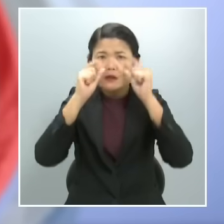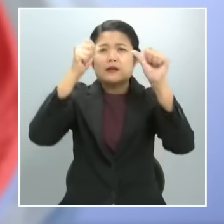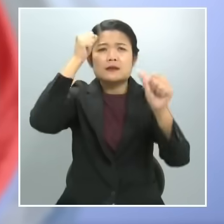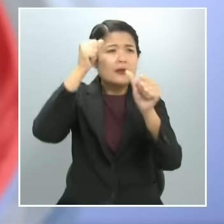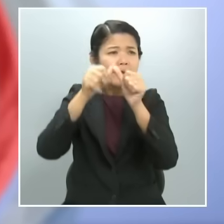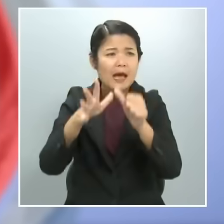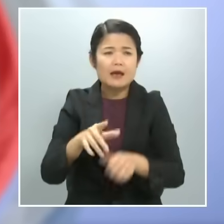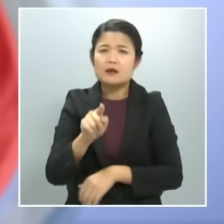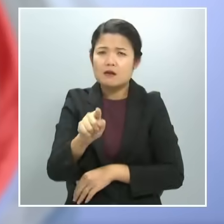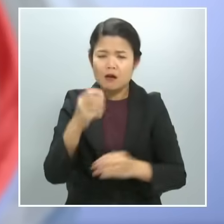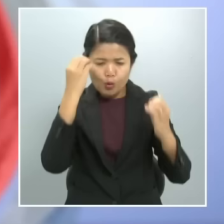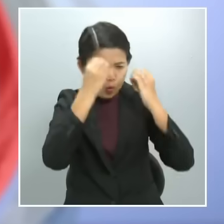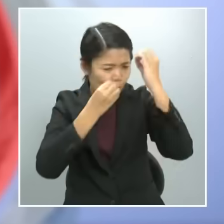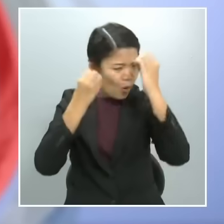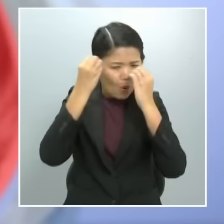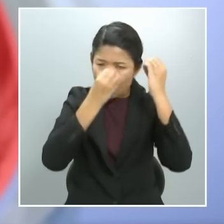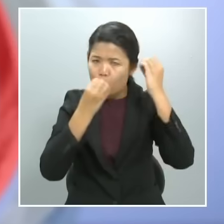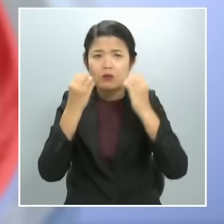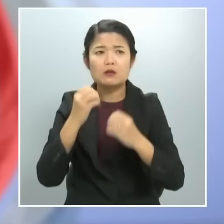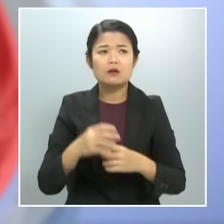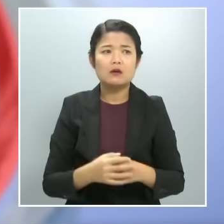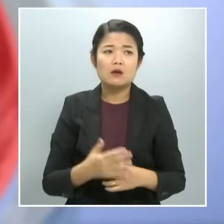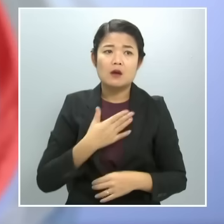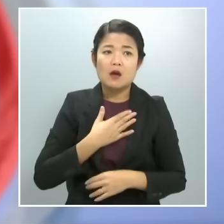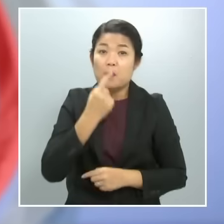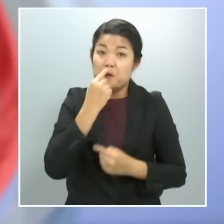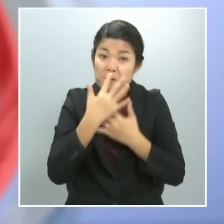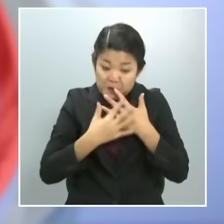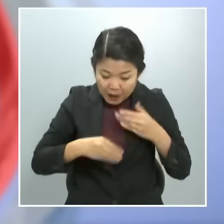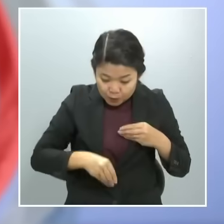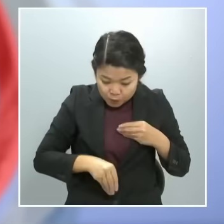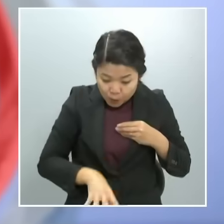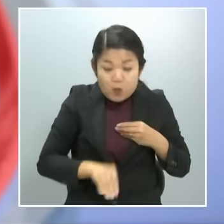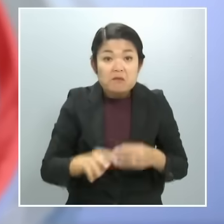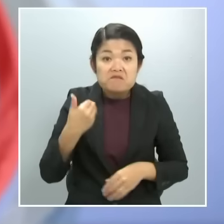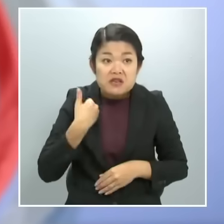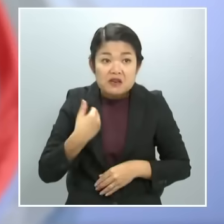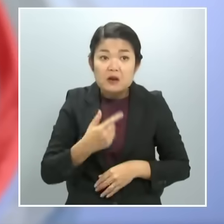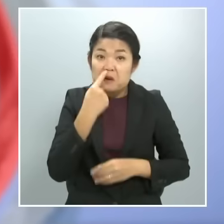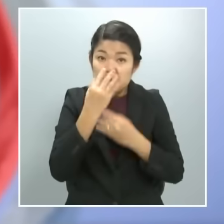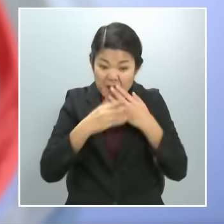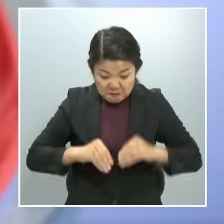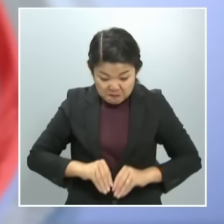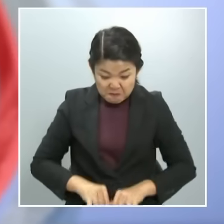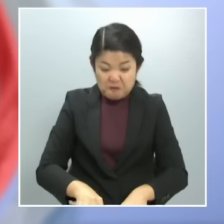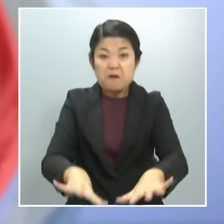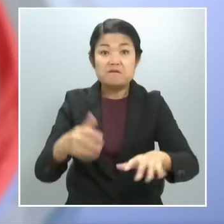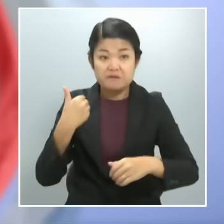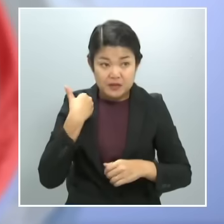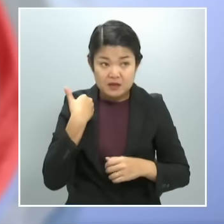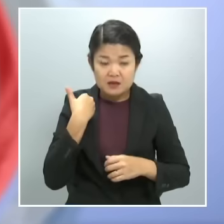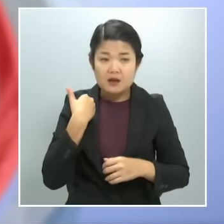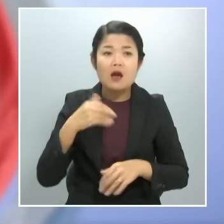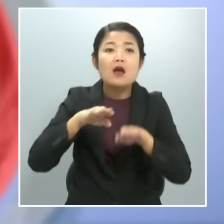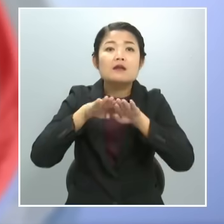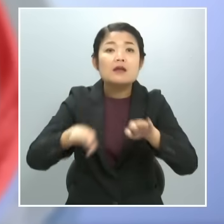ได้แล้วมันงงไปหมดที่สำคัญที่สุดคือหนูมีเลือดออกที่อวัยวะเพศด้วยแล้วเต็มไปหมดเลยที่เบาะที่เบาะเนี่ยนะฮะแล้วเด็ก